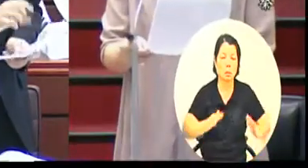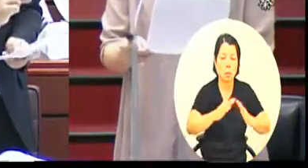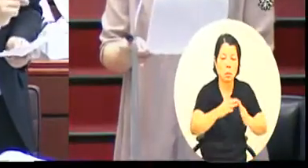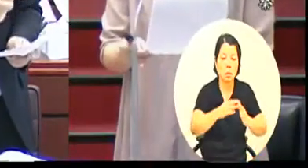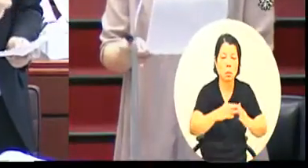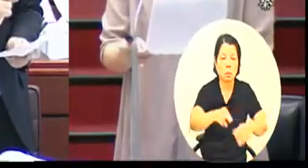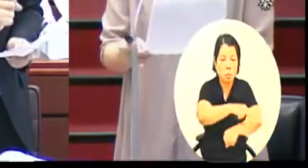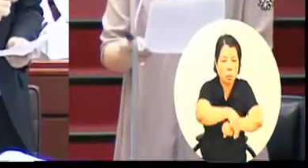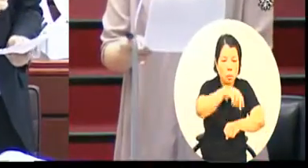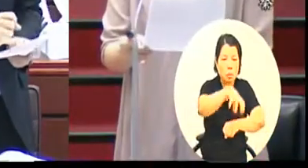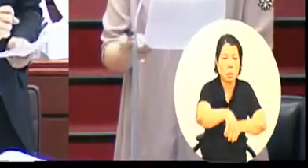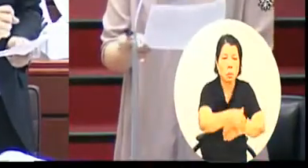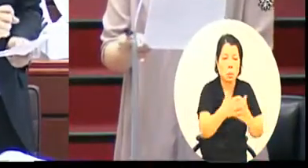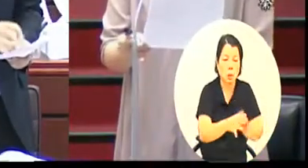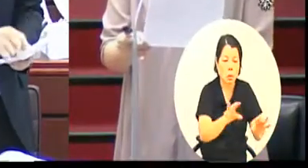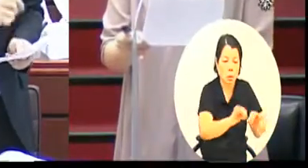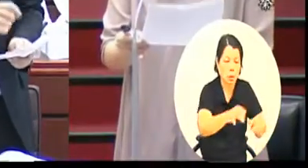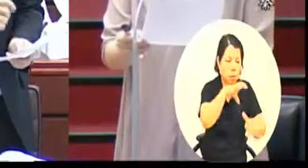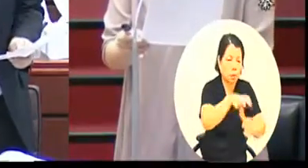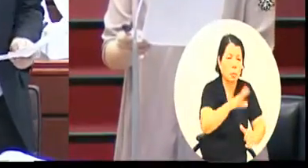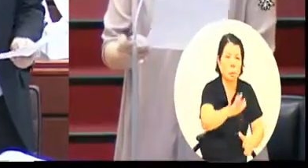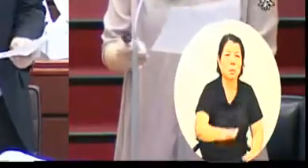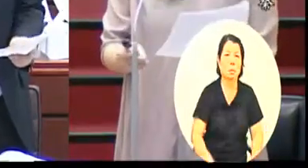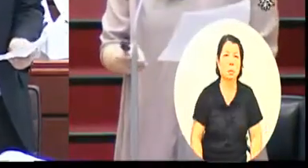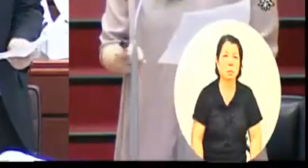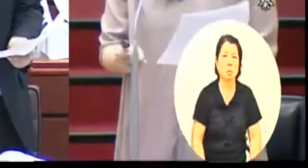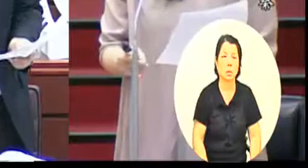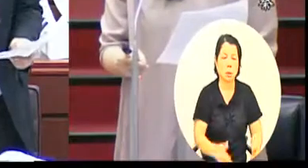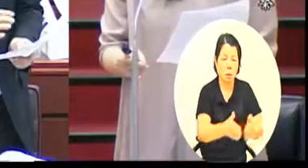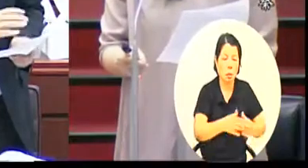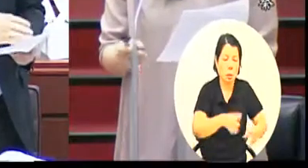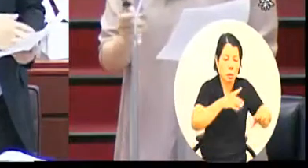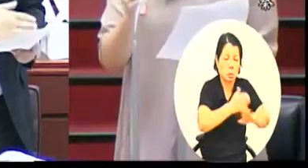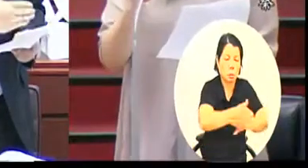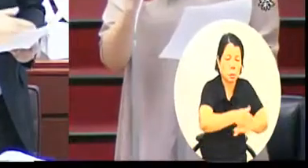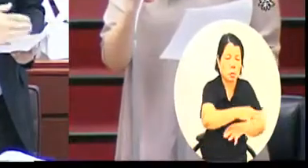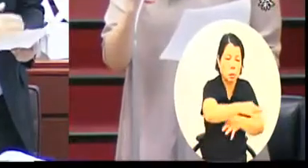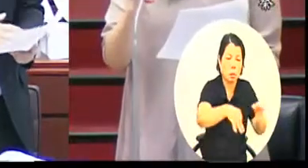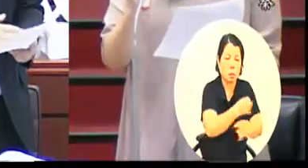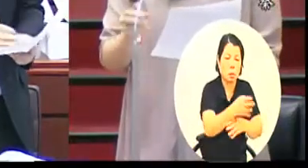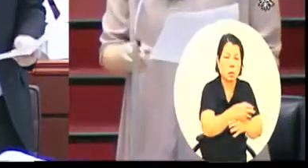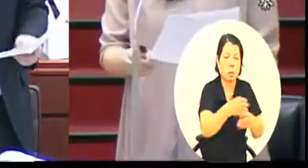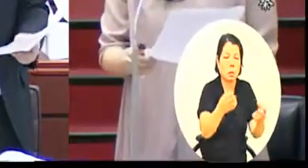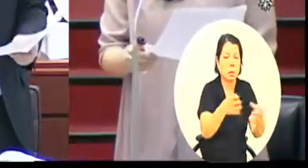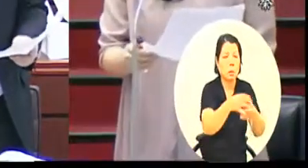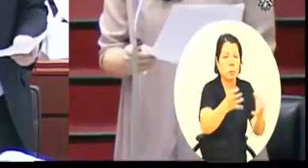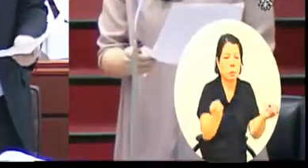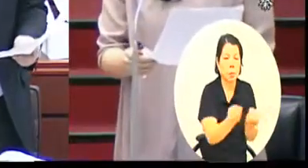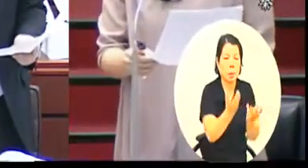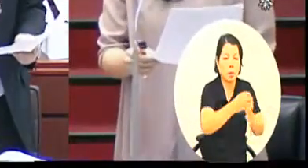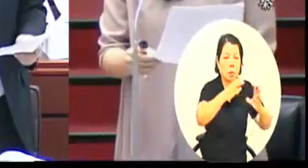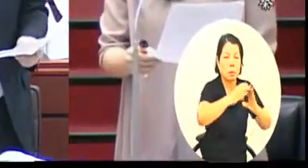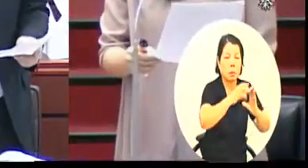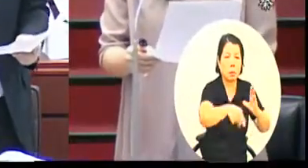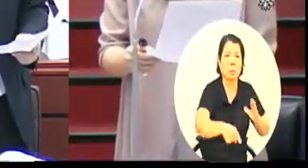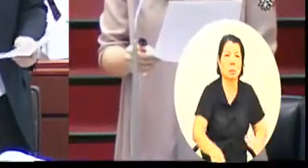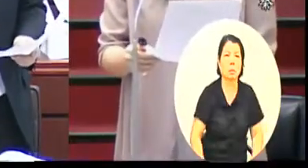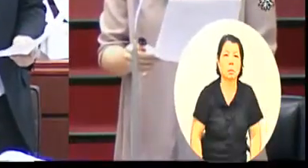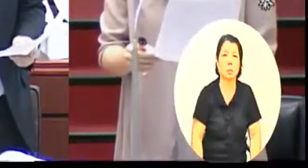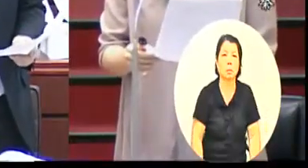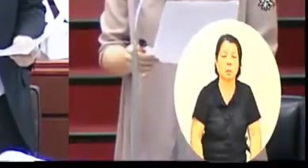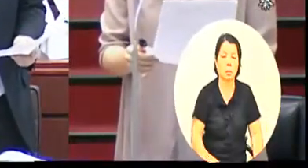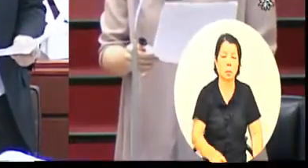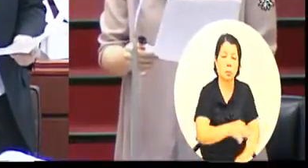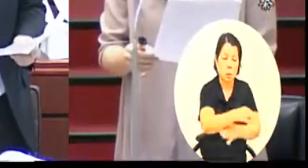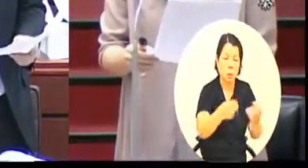农业区它有一个面积上的限制，而且它是要经主管机关同意。如果这些条件符合的话， 主管机关是什么？ 经发局